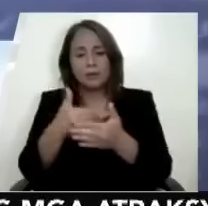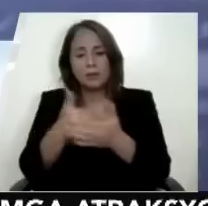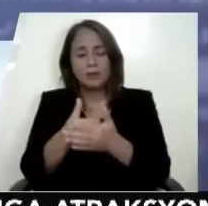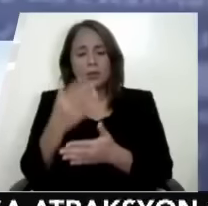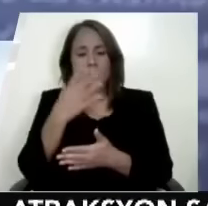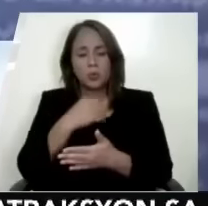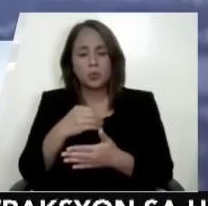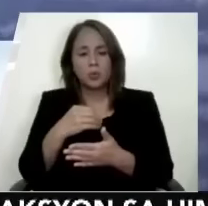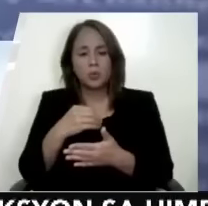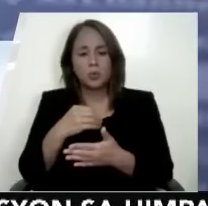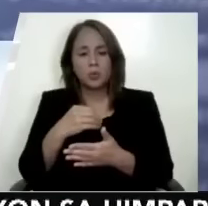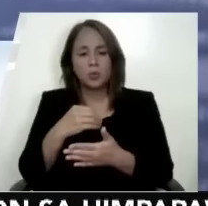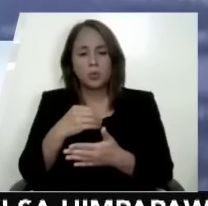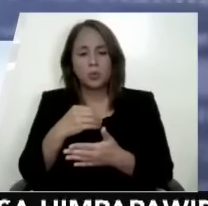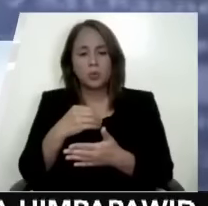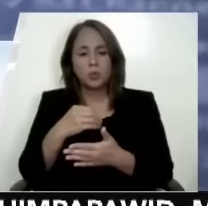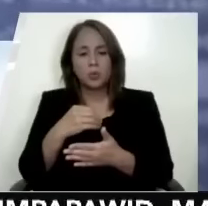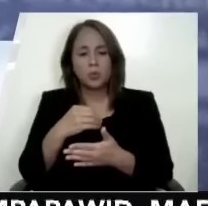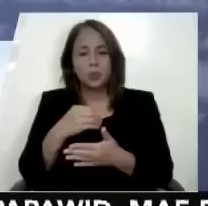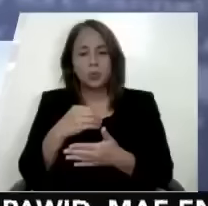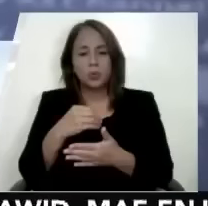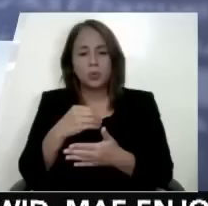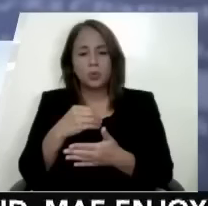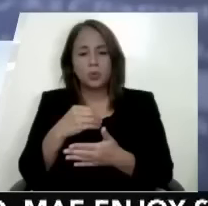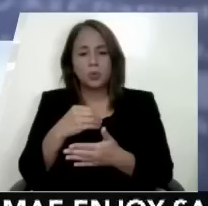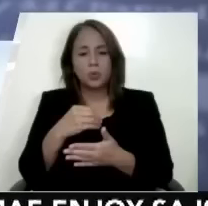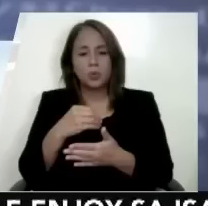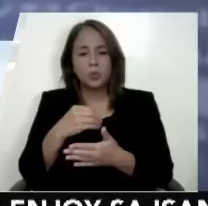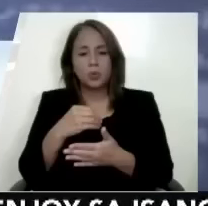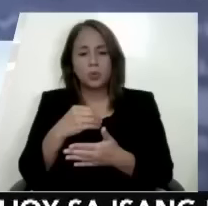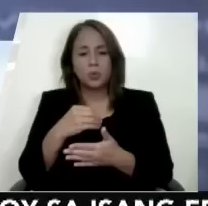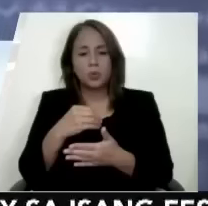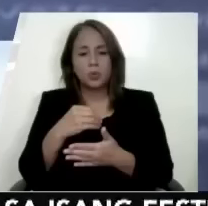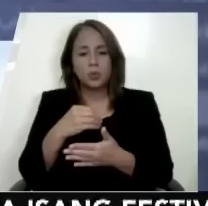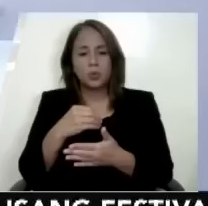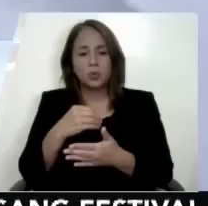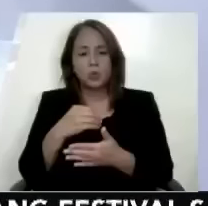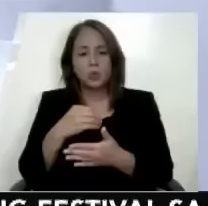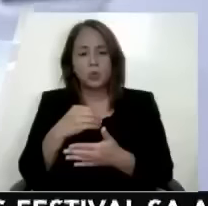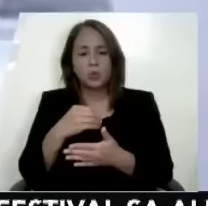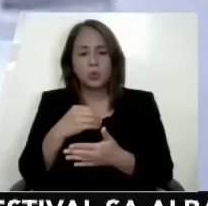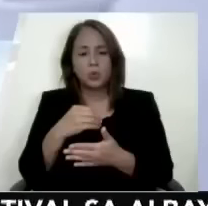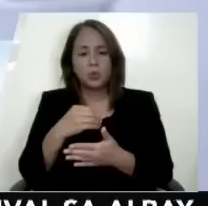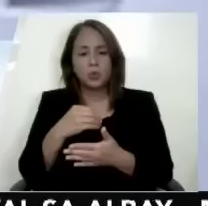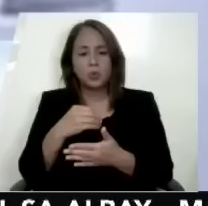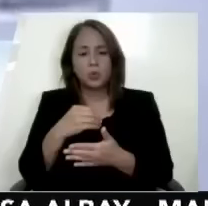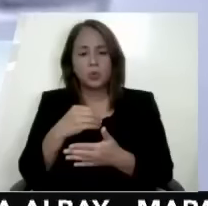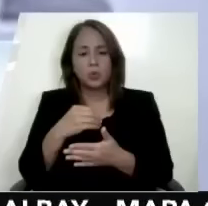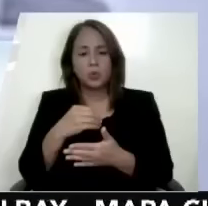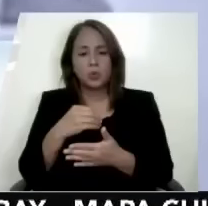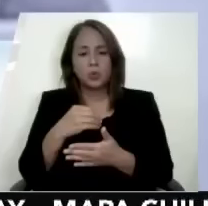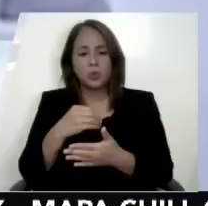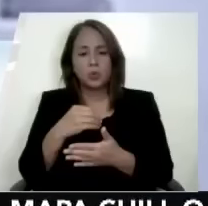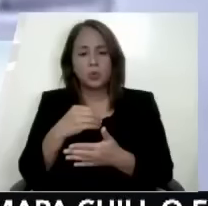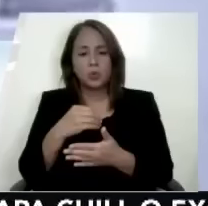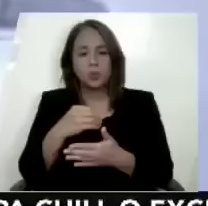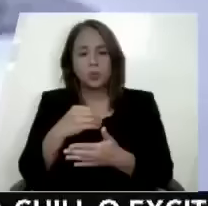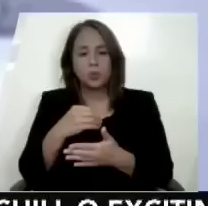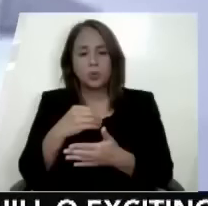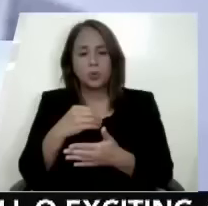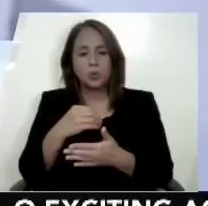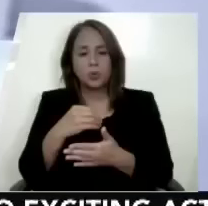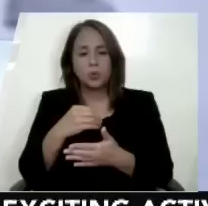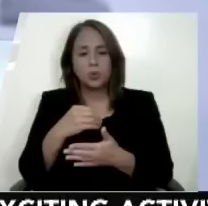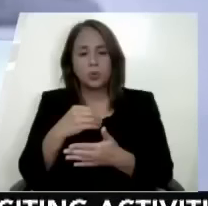Rizal maya-maya pa pinasok na ng Rider ang cashier's Booth ang angkas na naiwan sa motorsiklo at tinutukan naman ang